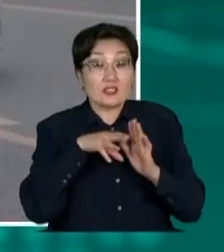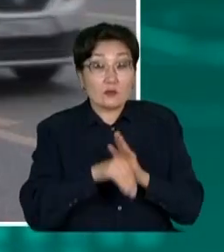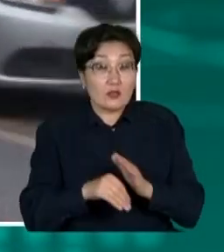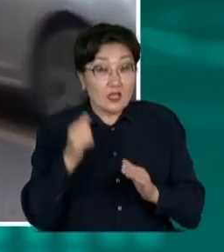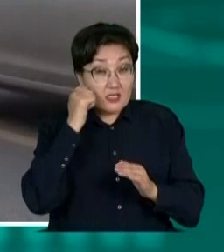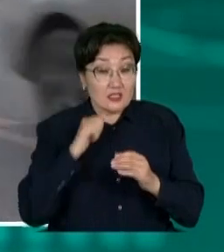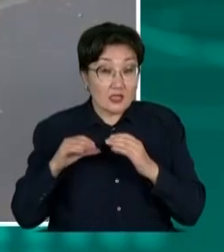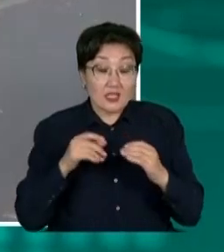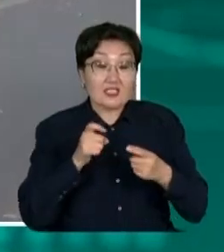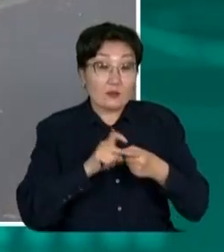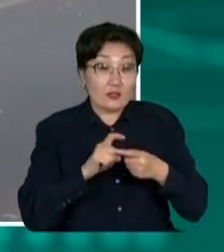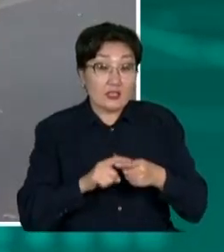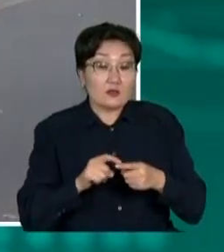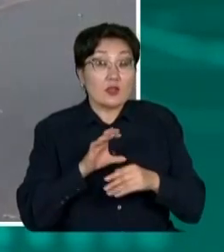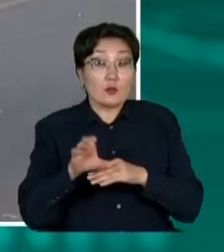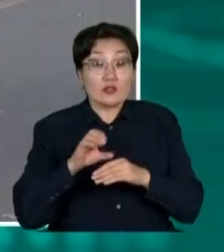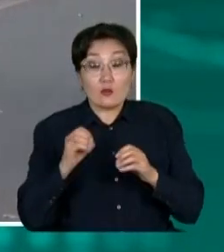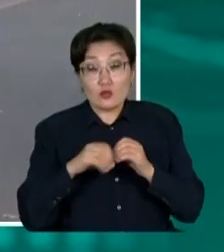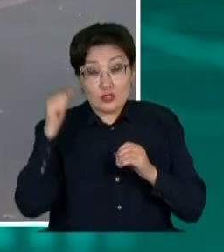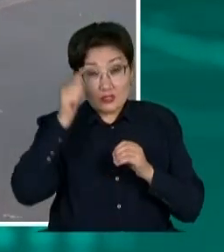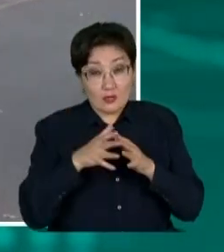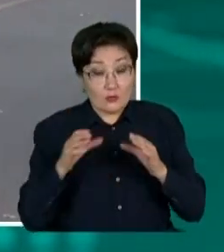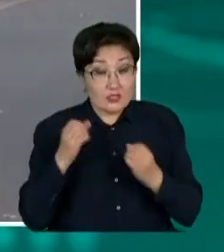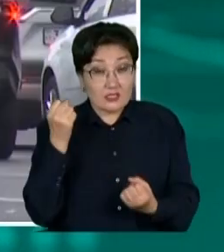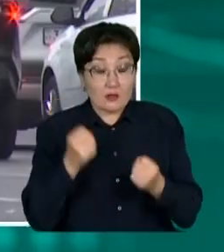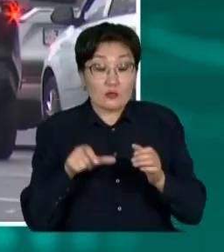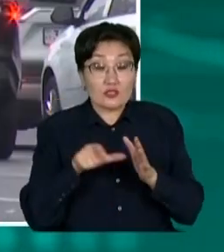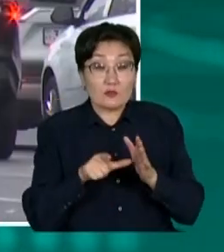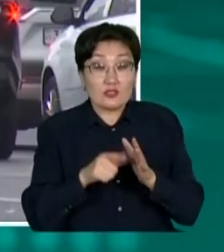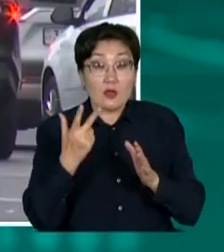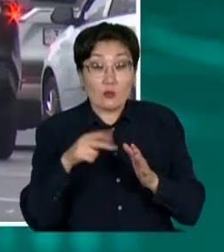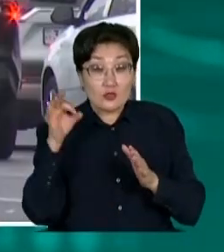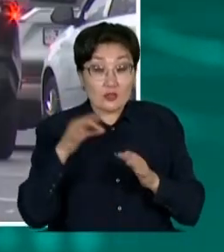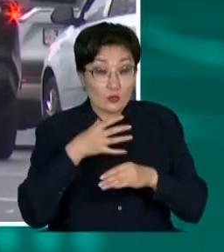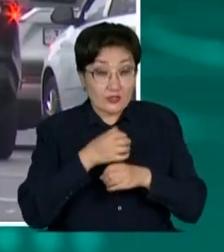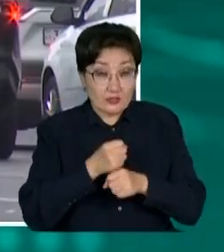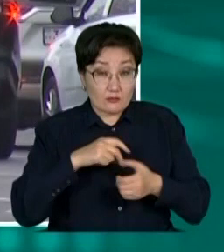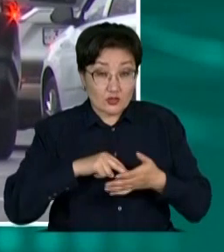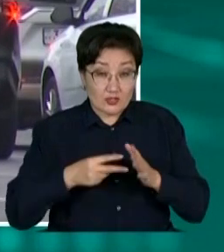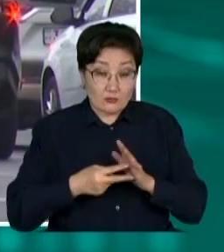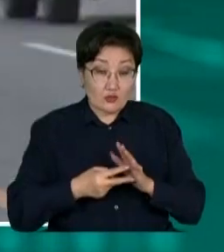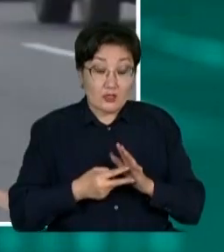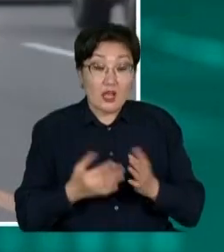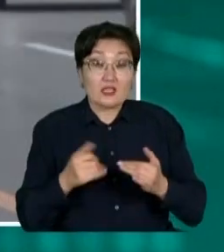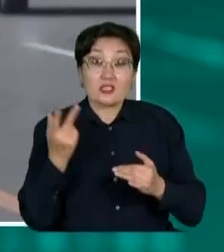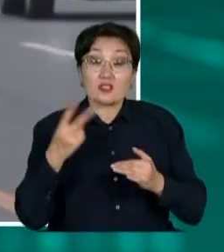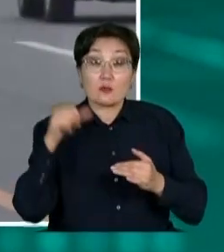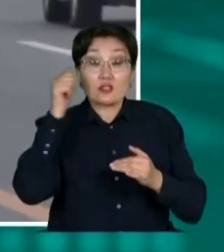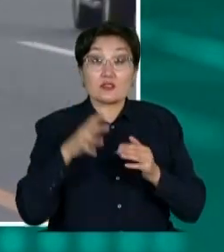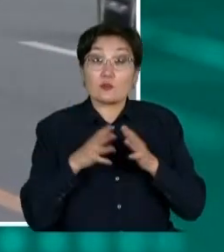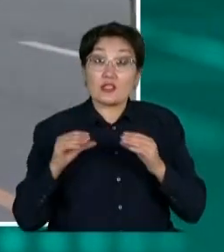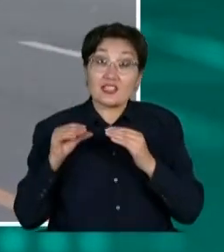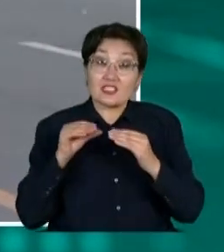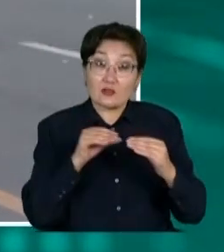ескі көліктерге қатысты. Шығарылғанына 10 жылдан асқан автокөліктердің салығын 30%-ға қысқарту көзделіп отыр. Ал 20 жылдан асқан